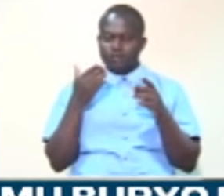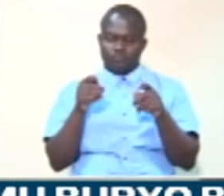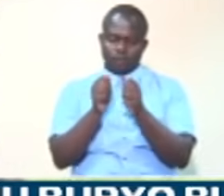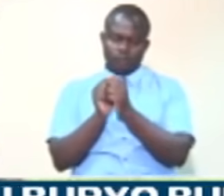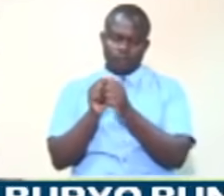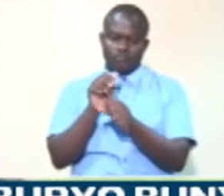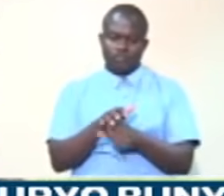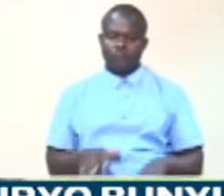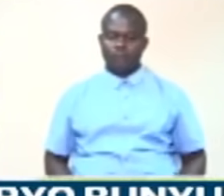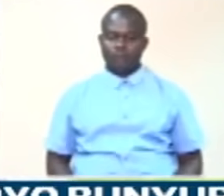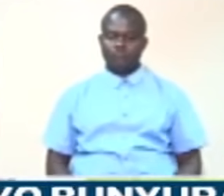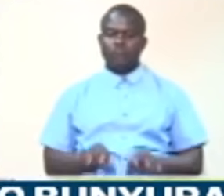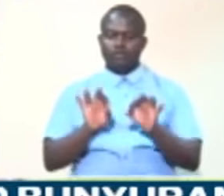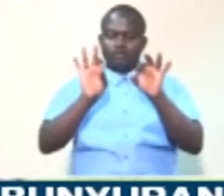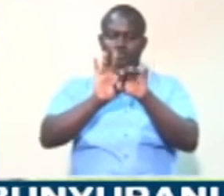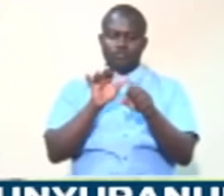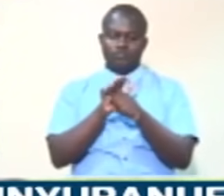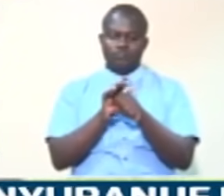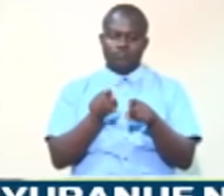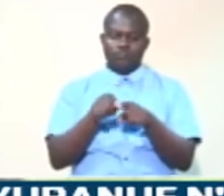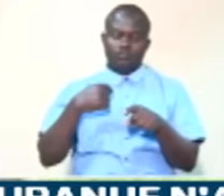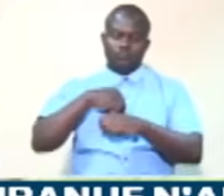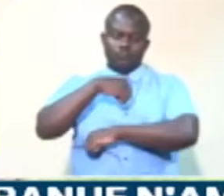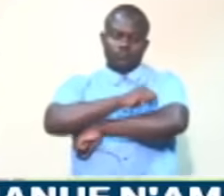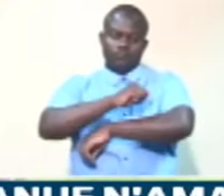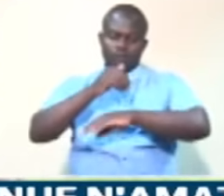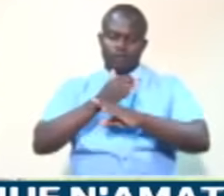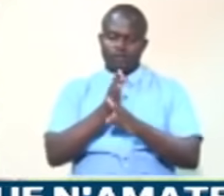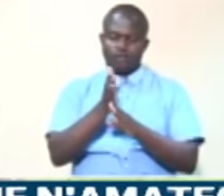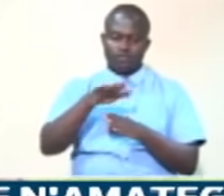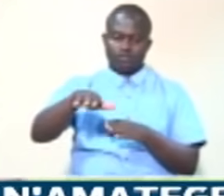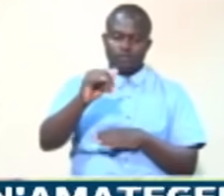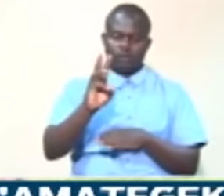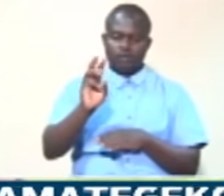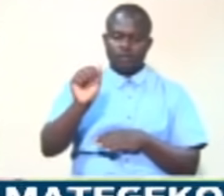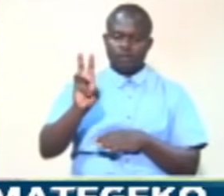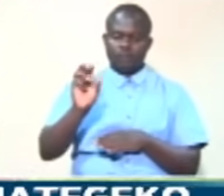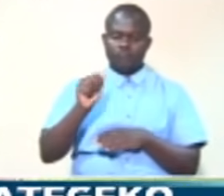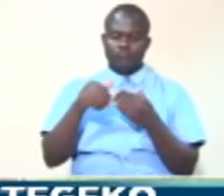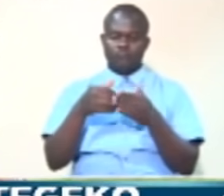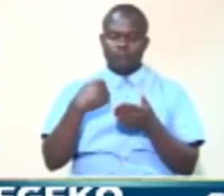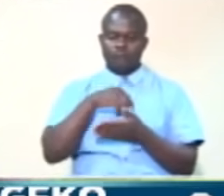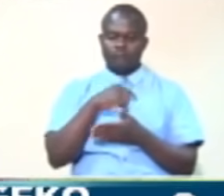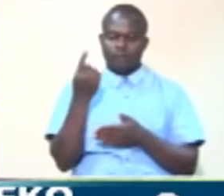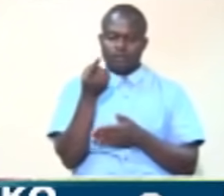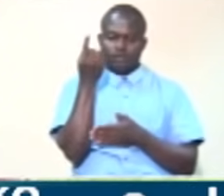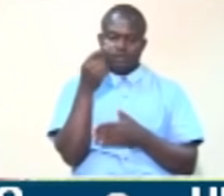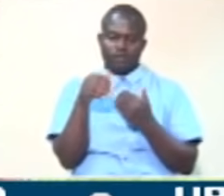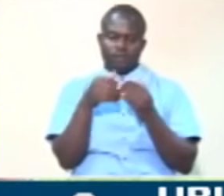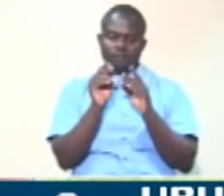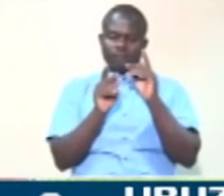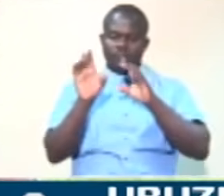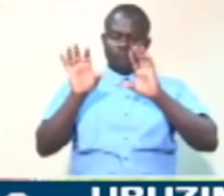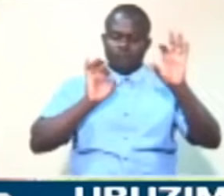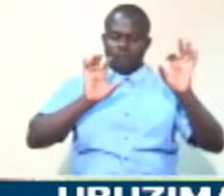benshi n'iby'agaciro cyane rero nge nk'umunyeshuri ugororwa hano mu kigo cy'ingoramuco cya Iwawa kuba ndi umwe mu banyeshuri mu bantu